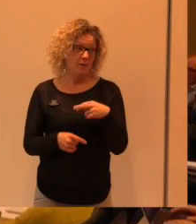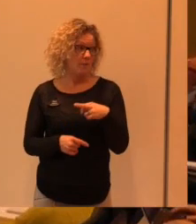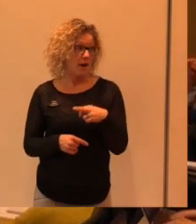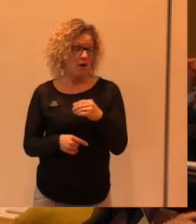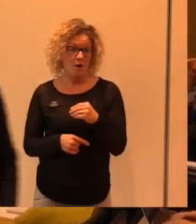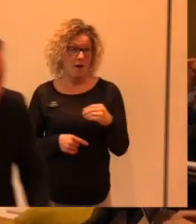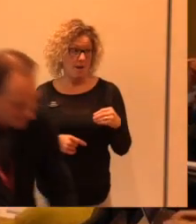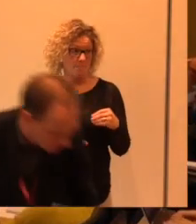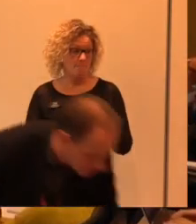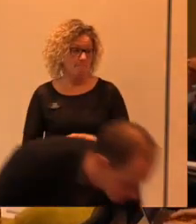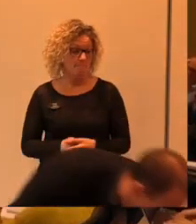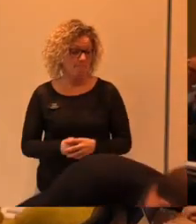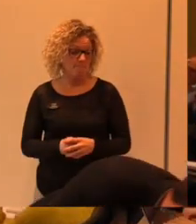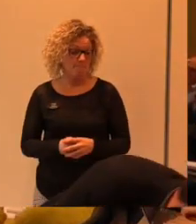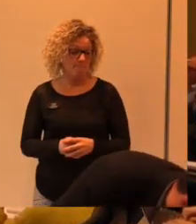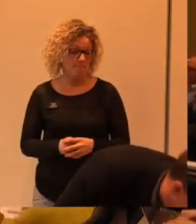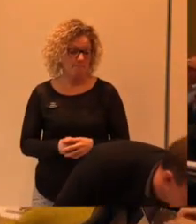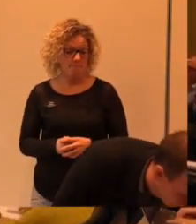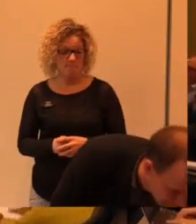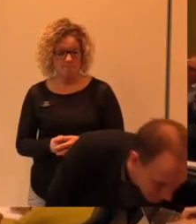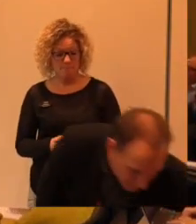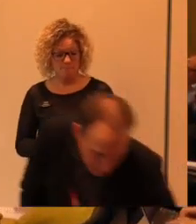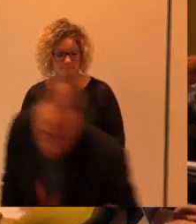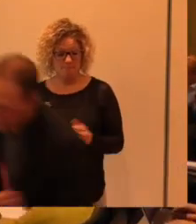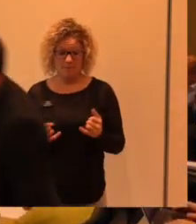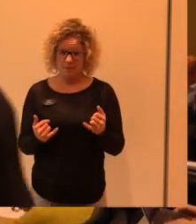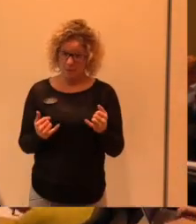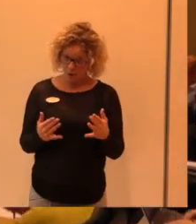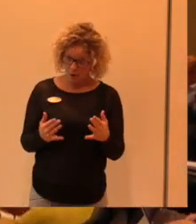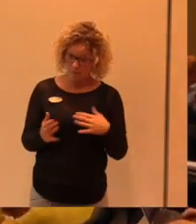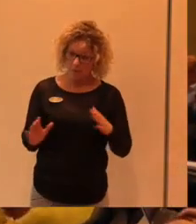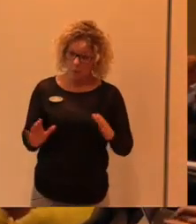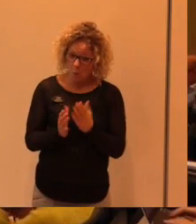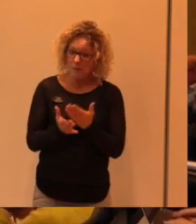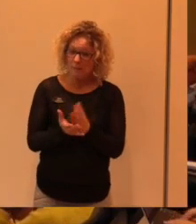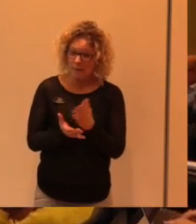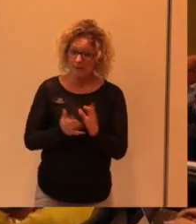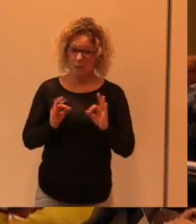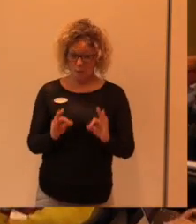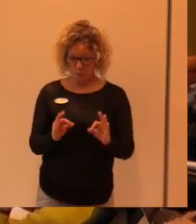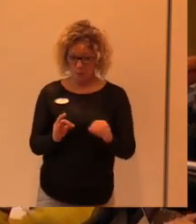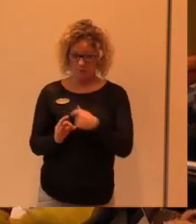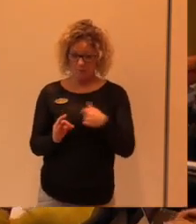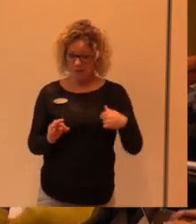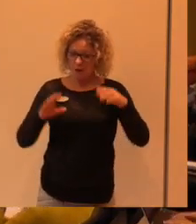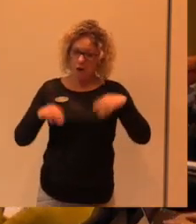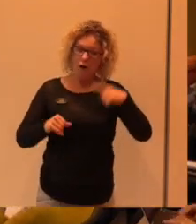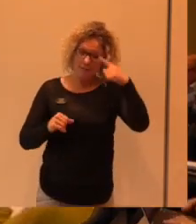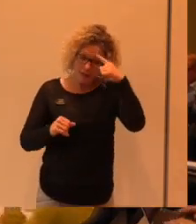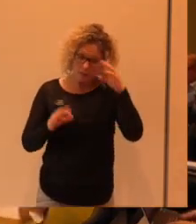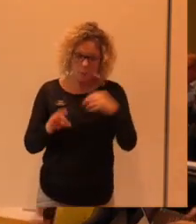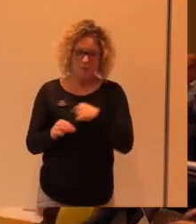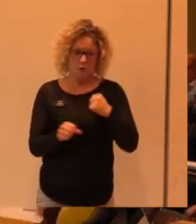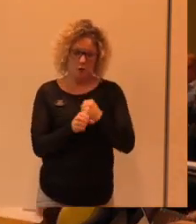Riksantikvarieämbetet. Jag tänker idag berätta lite kort kring hur vi tänker och arbetar